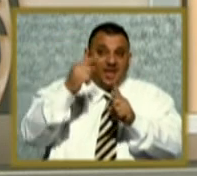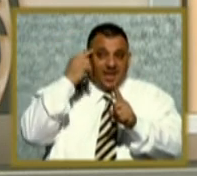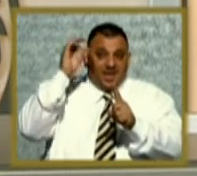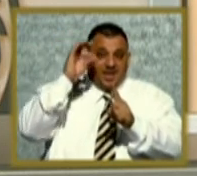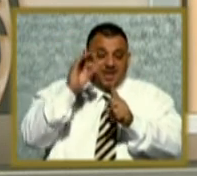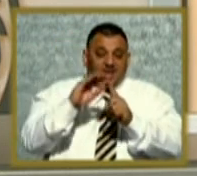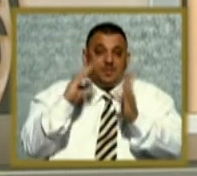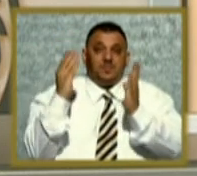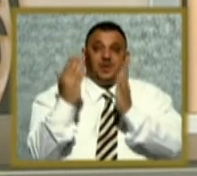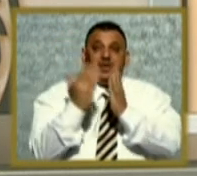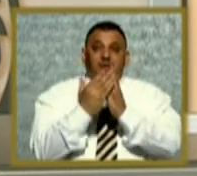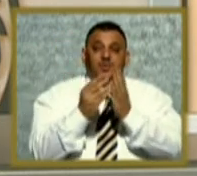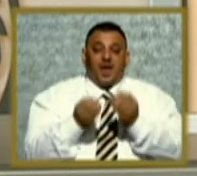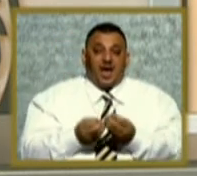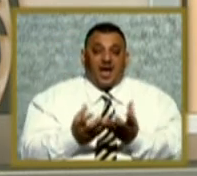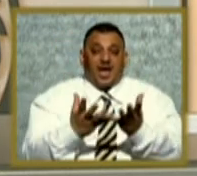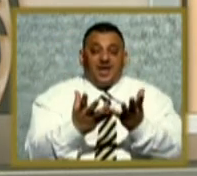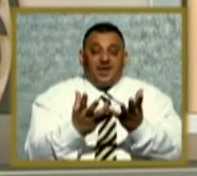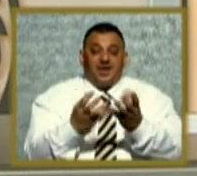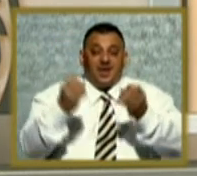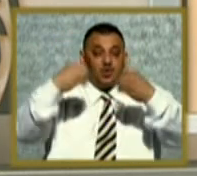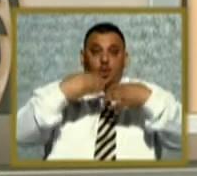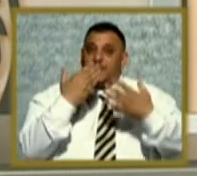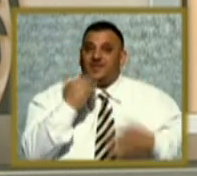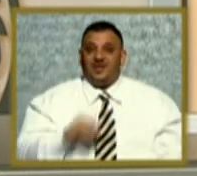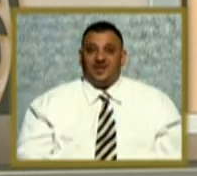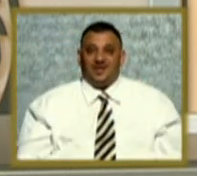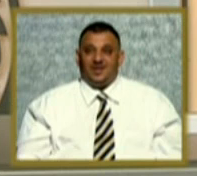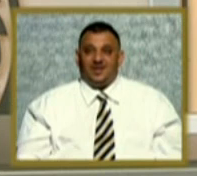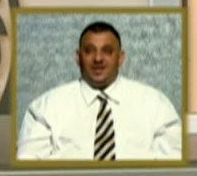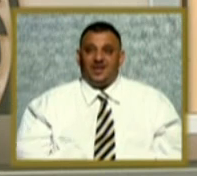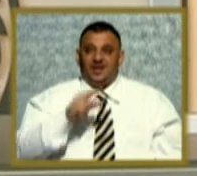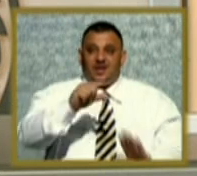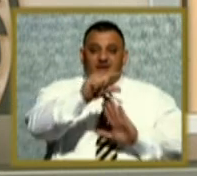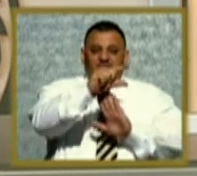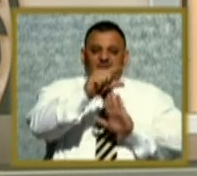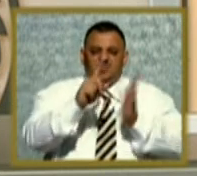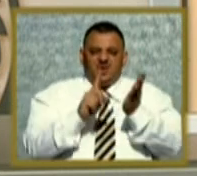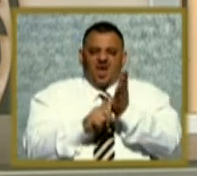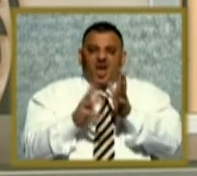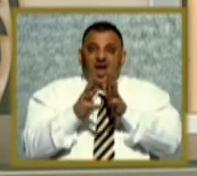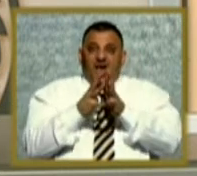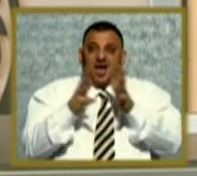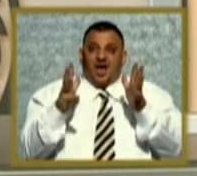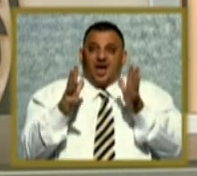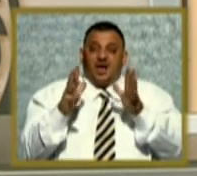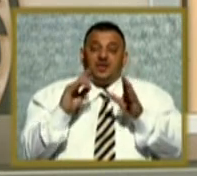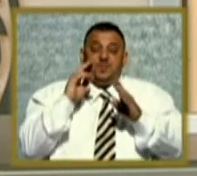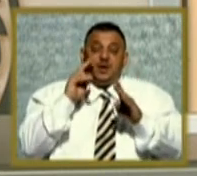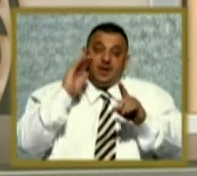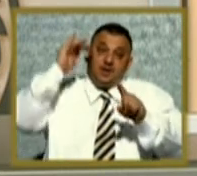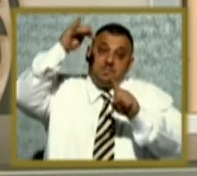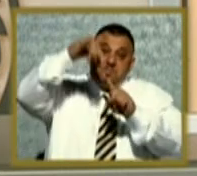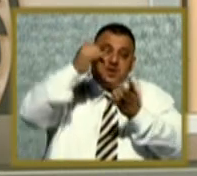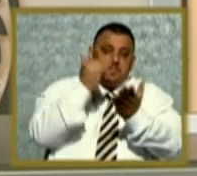ولو كنت أعلم الغيب لاستكثرت من الخير وما مسني إلا السوء. يا أخ الفاضل أبا مهند، هذه الآية نص عظيم على أن الغيب من خصائص الله